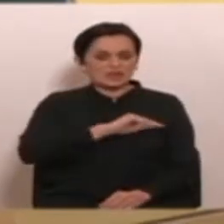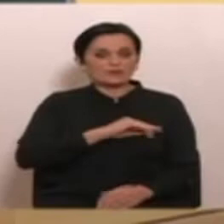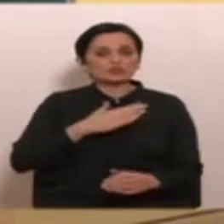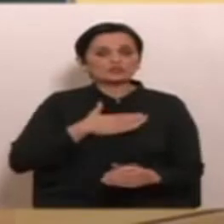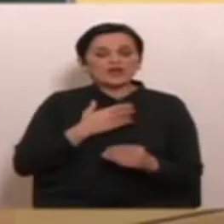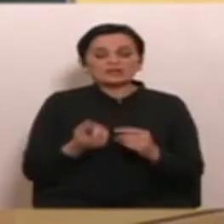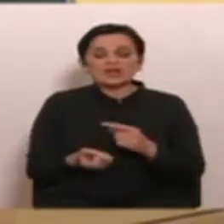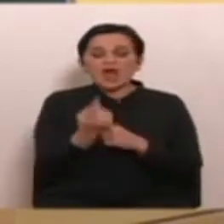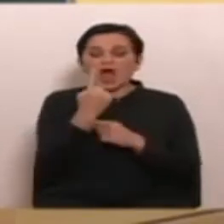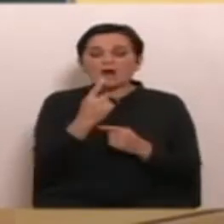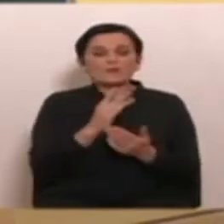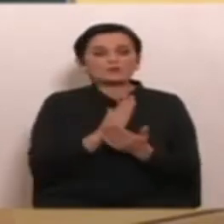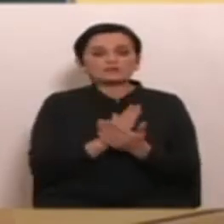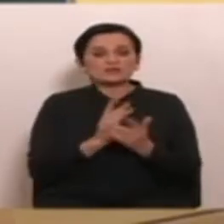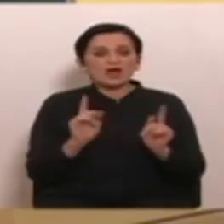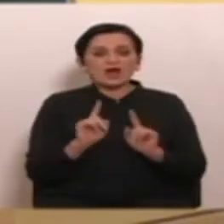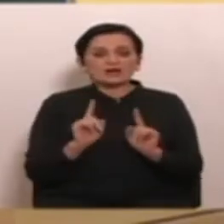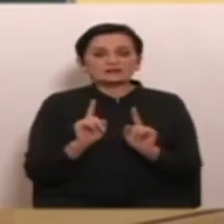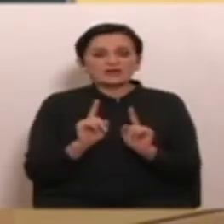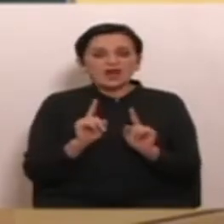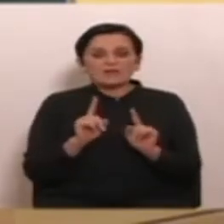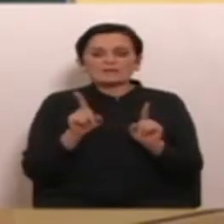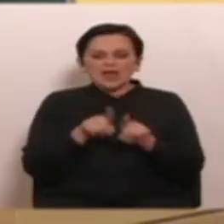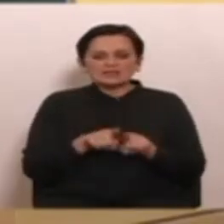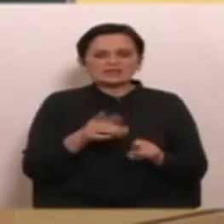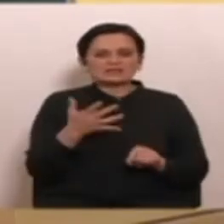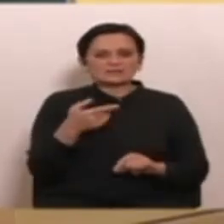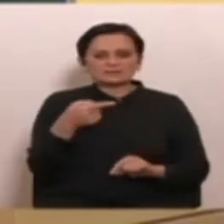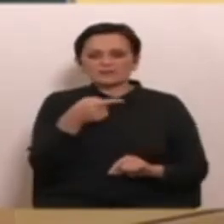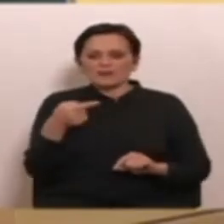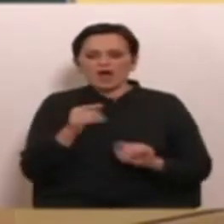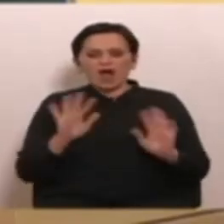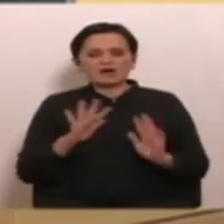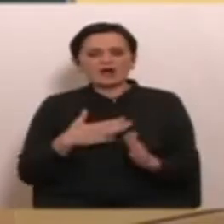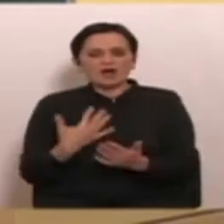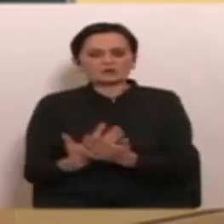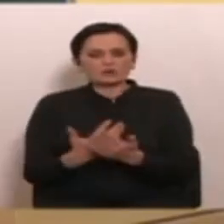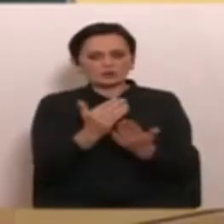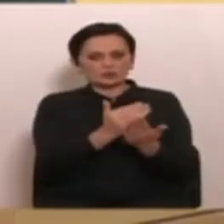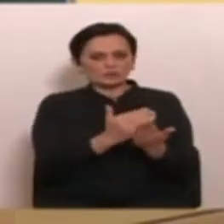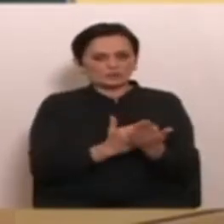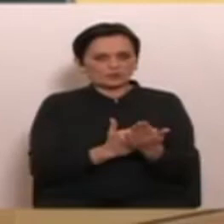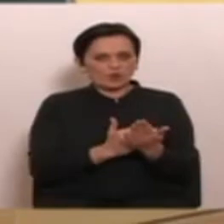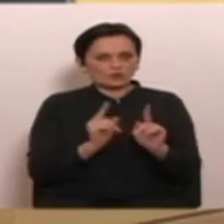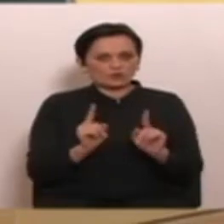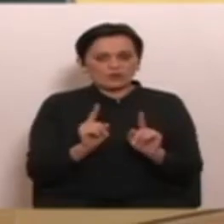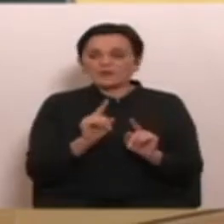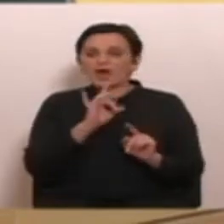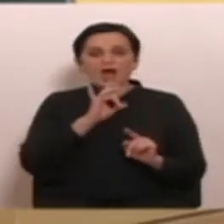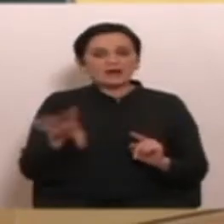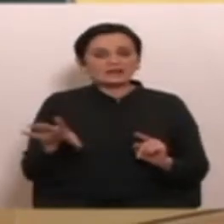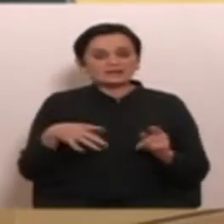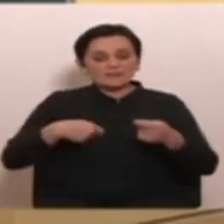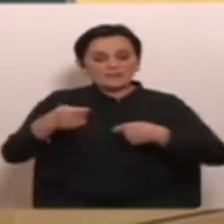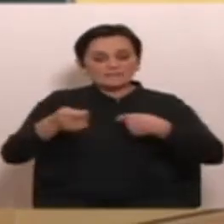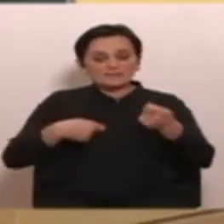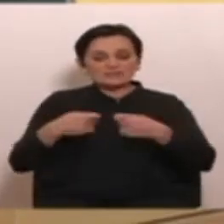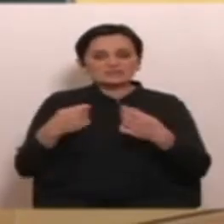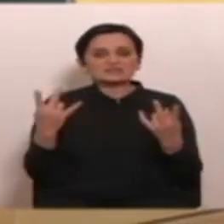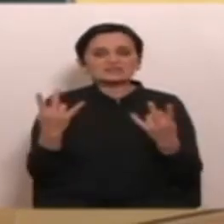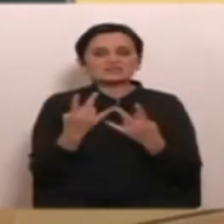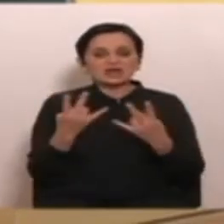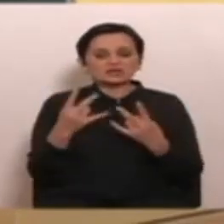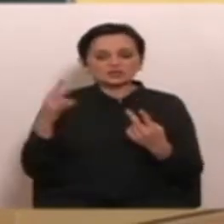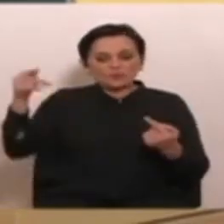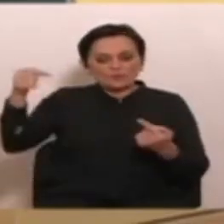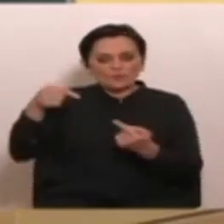არ ქონდეს არც ერთი ეგრეთ წოდებული პასიური, არა აქტუალური პროგრამა, რომელიც არ იქნება ბიზნესის საჭიროებებზე ზედმიწევნით